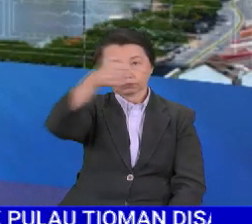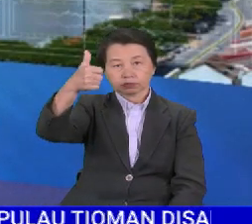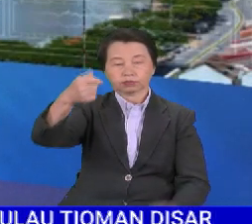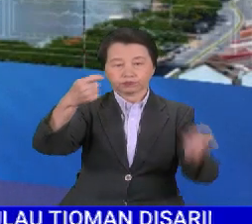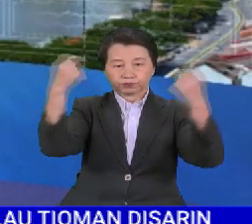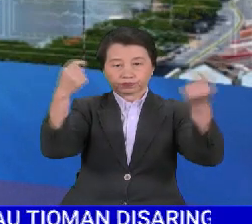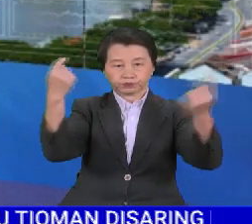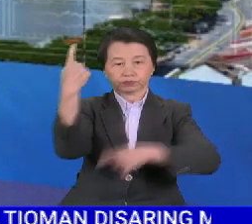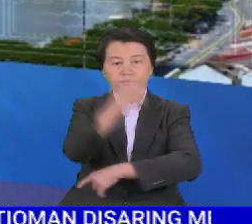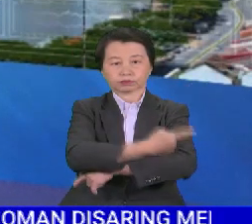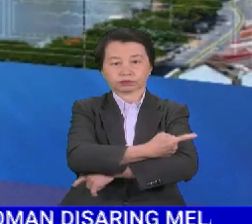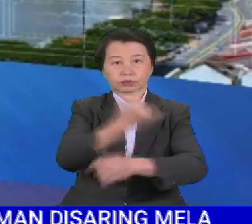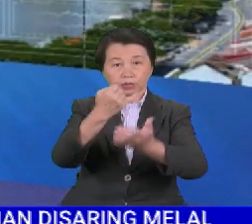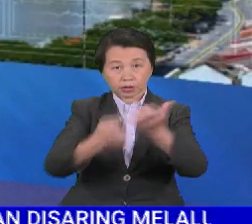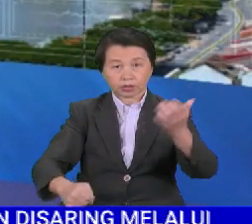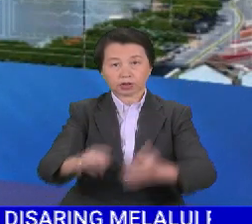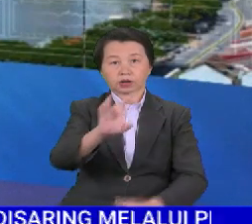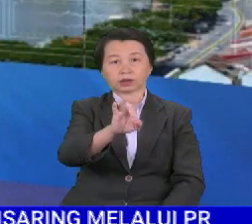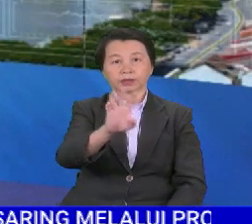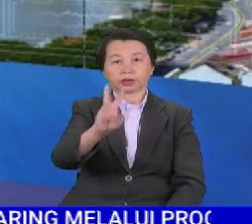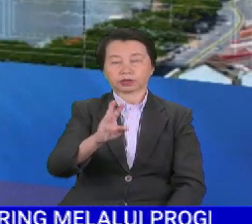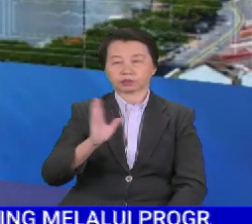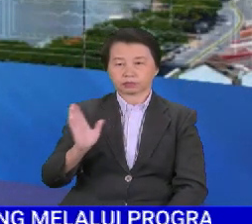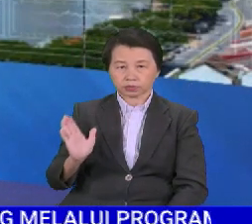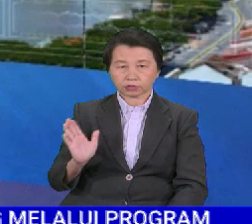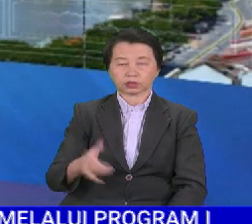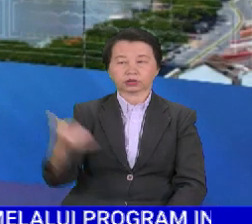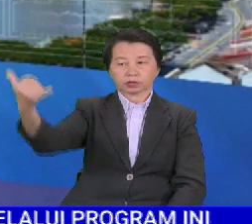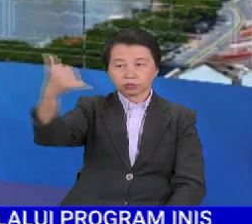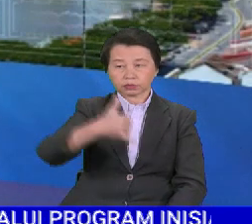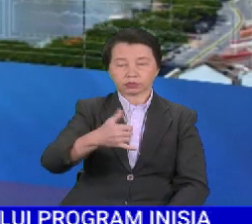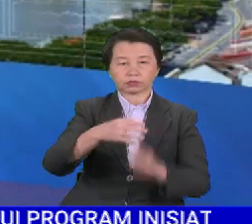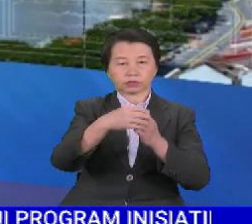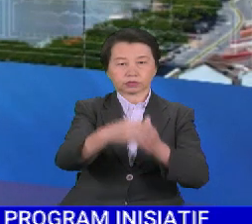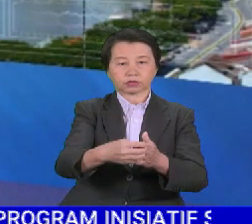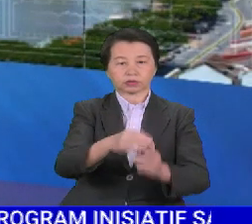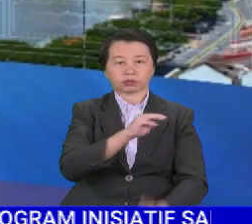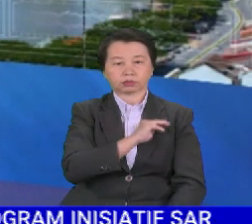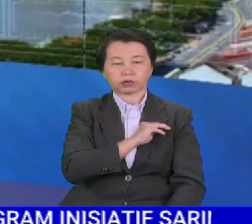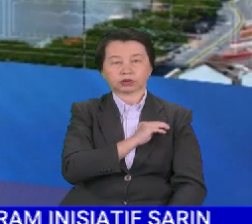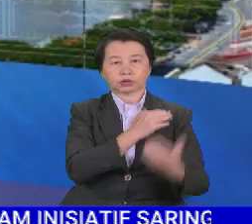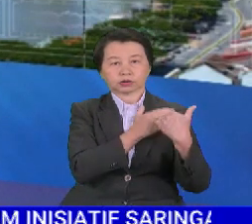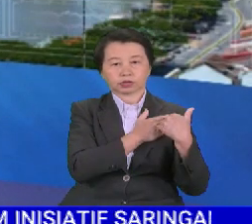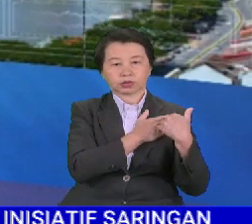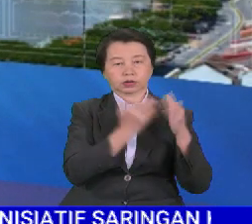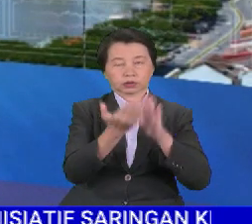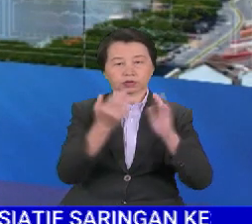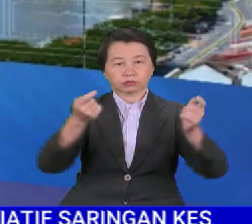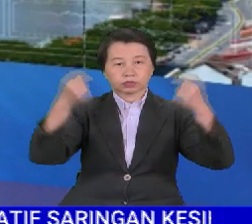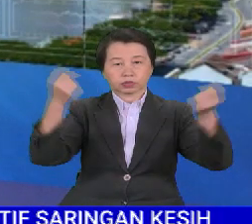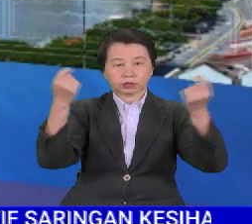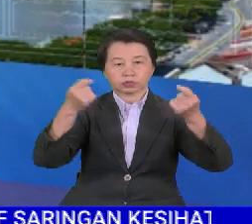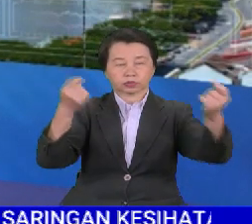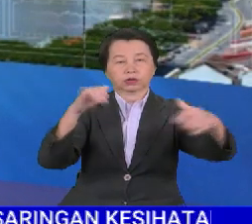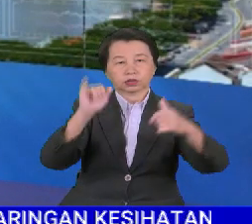sambutan perayaan hari lahir ke-86 beliau. Kunjungan tersebut diketuai oleh Menteri bertanggungjawab terhadap sambutan